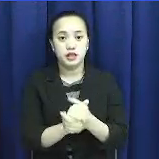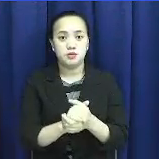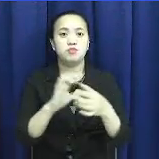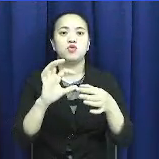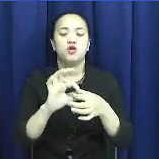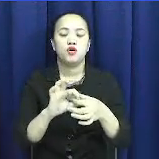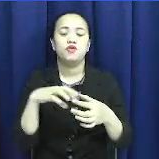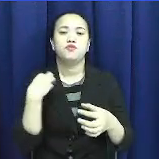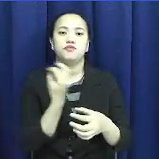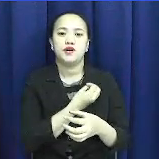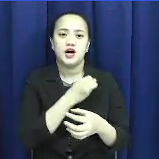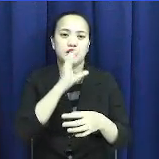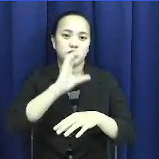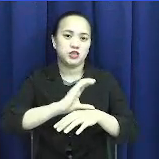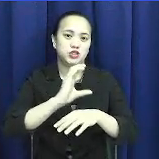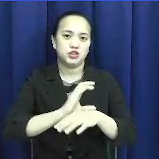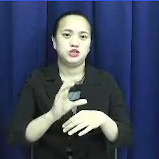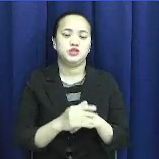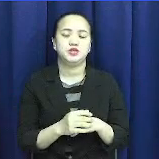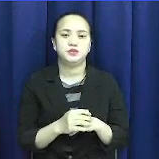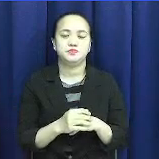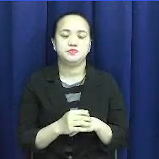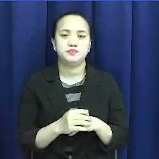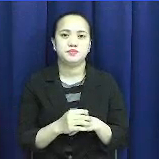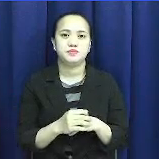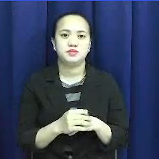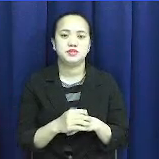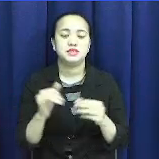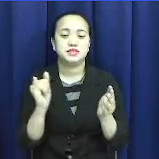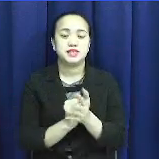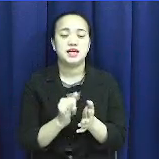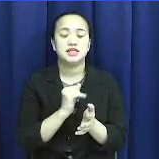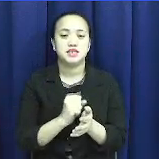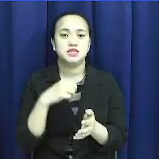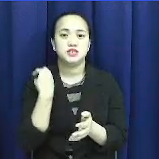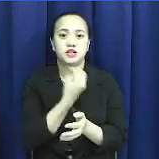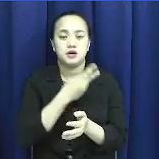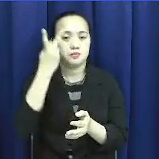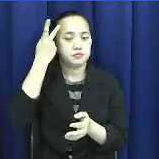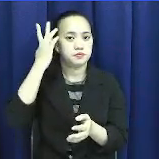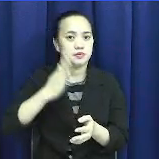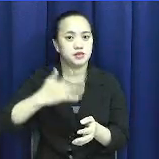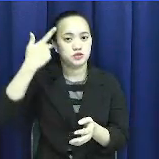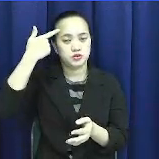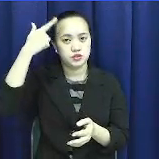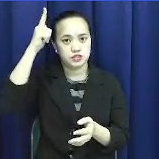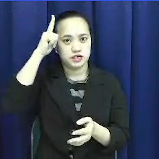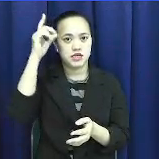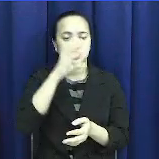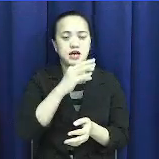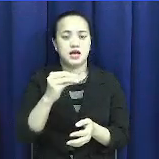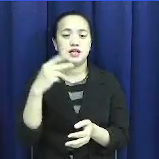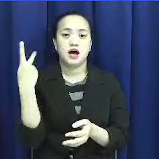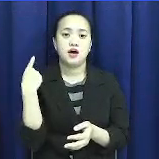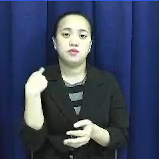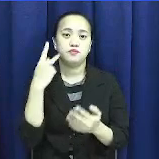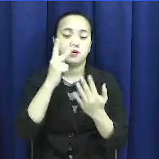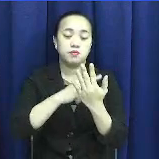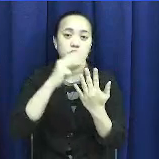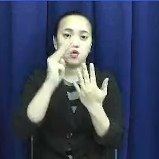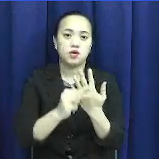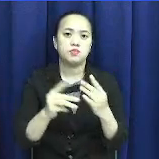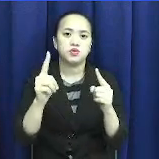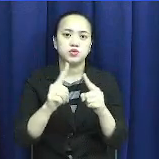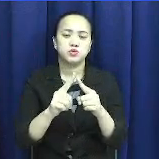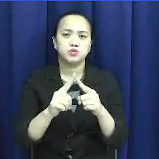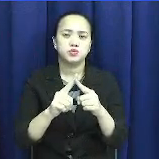course, sa pangunguna po ng ating mahal na Pastor Gil Lorena, ay meron po tayong ganitong klase ng programa to